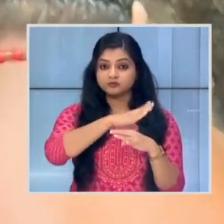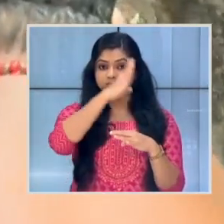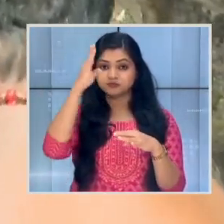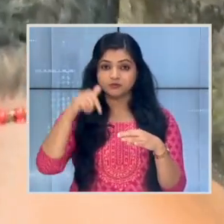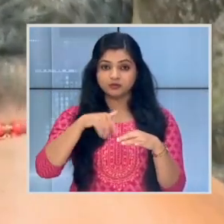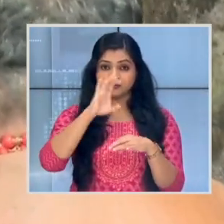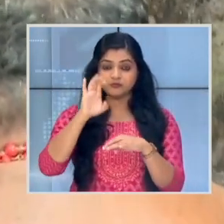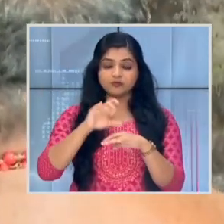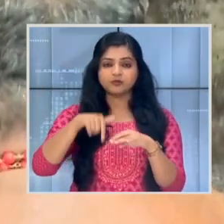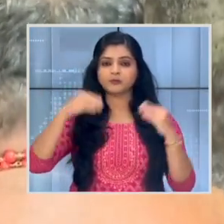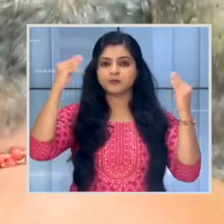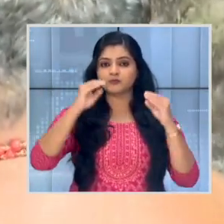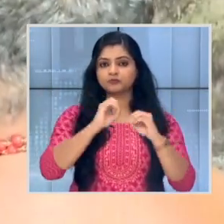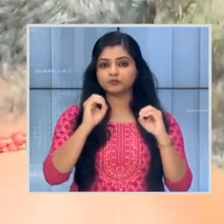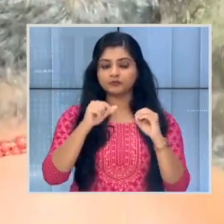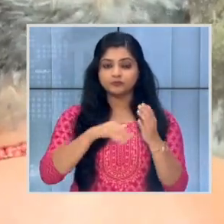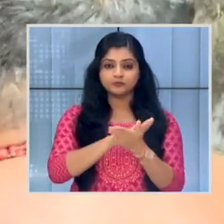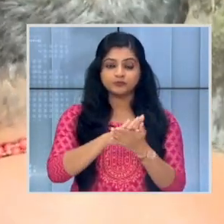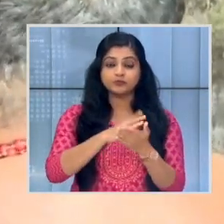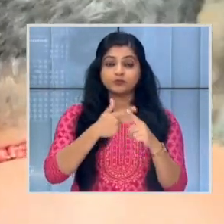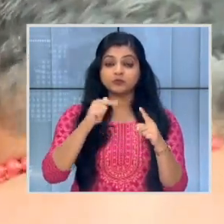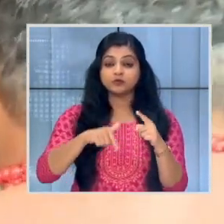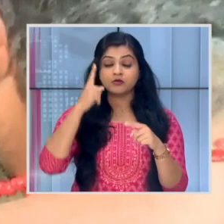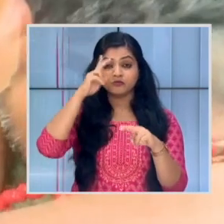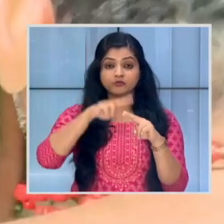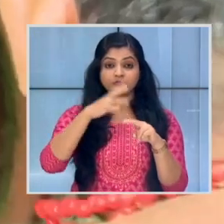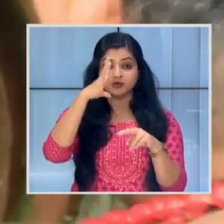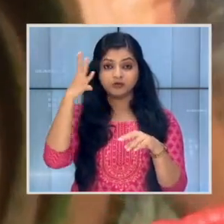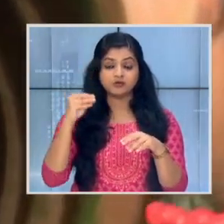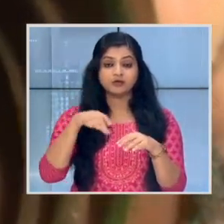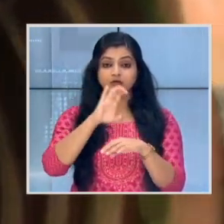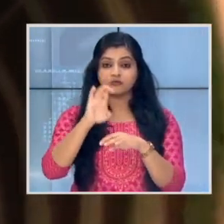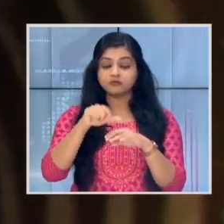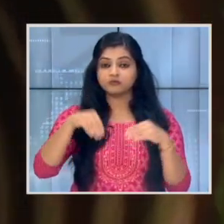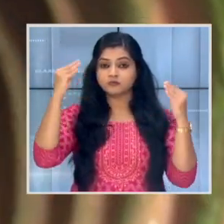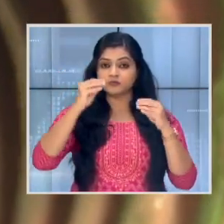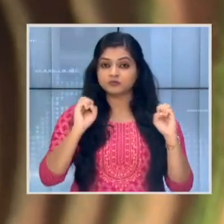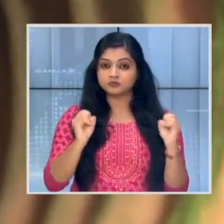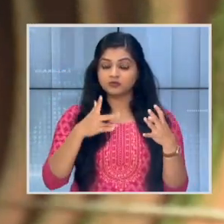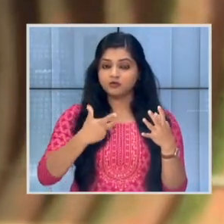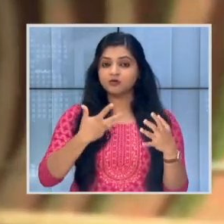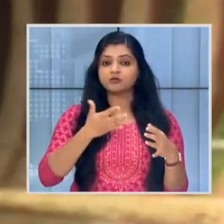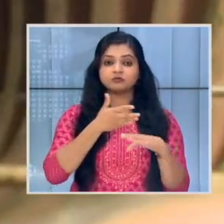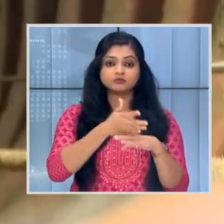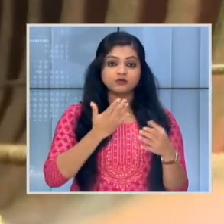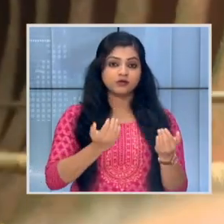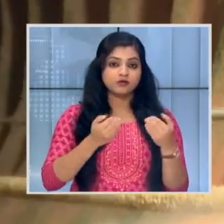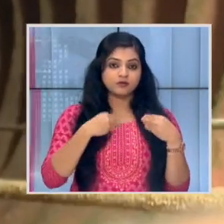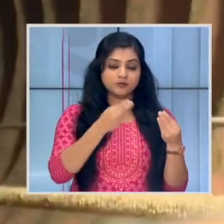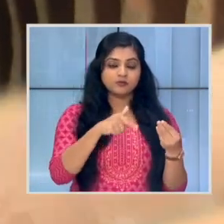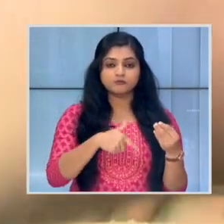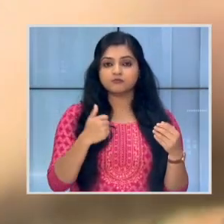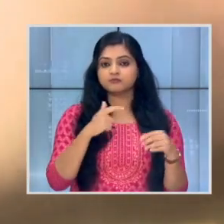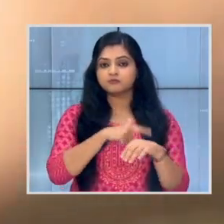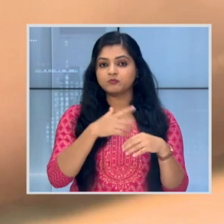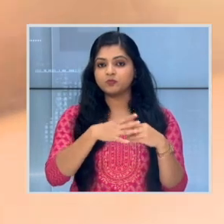നിന്നു എന്നുള്ളതാണ് ആശ്വാസകരമായ കാര്യം. പക്ഷേ ഇനി മഴ പെയ്താൽ അത് വലിയ രക്ഷാപ്രവർത്തനത്തിന് വലിയ ബുദ്ധിമുട്ടായി മാറുകയും ചെയ്യും. എന്തായാലും